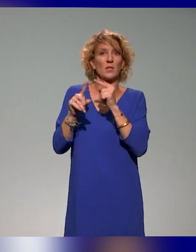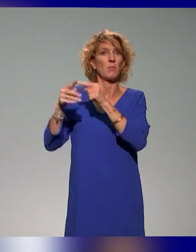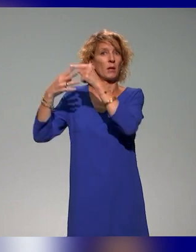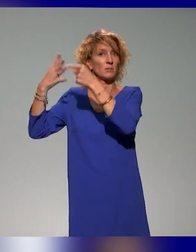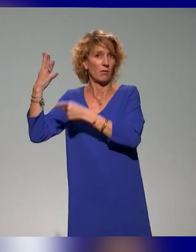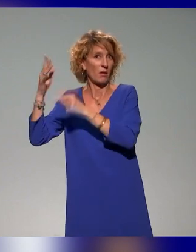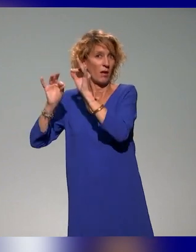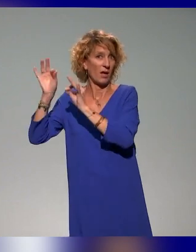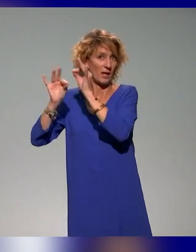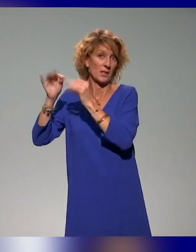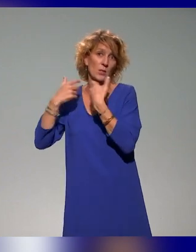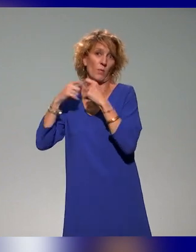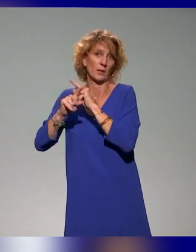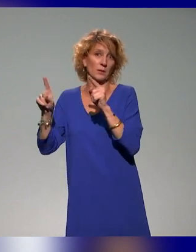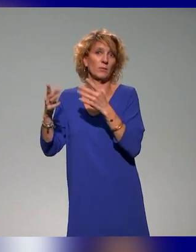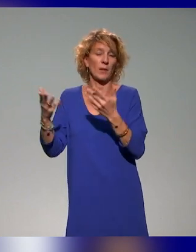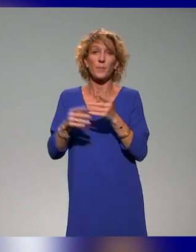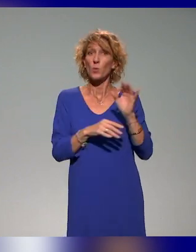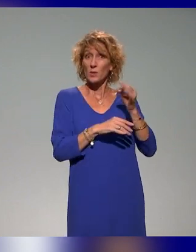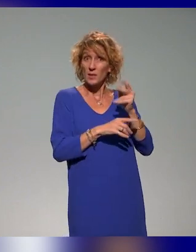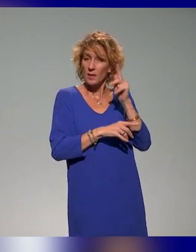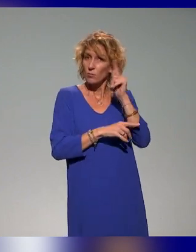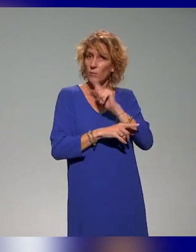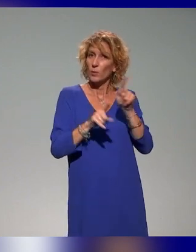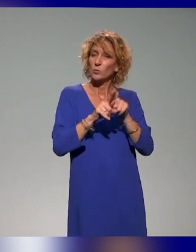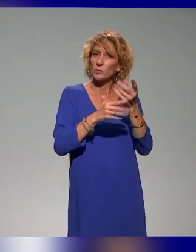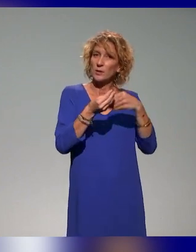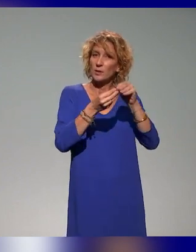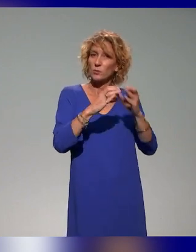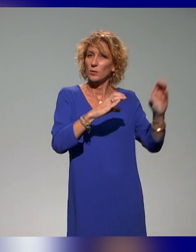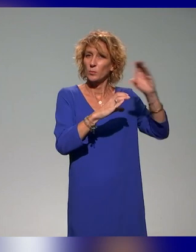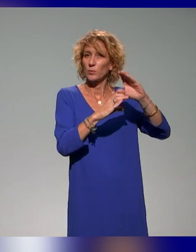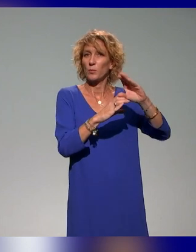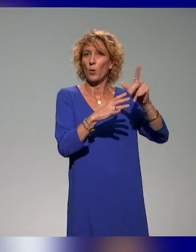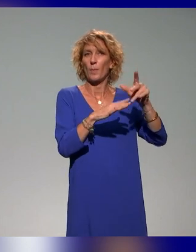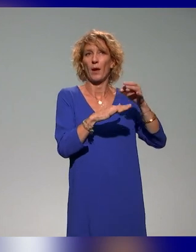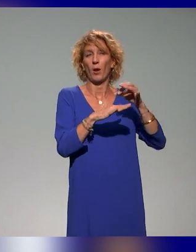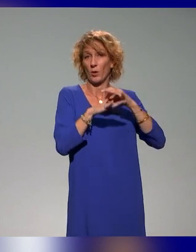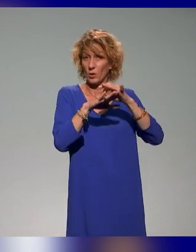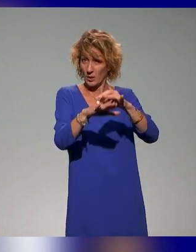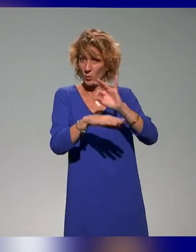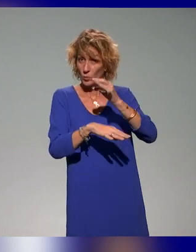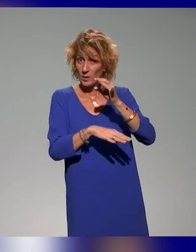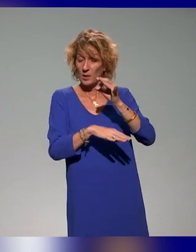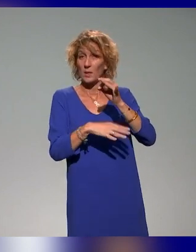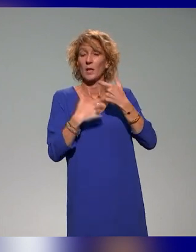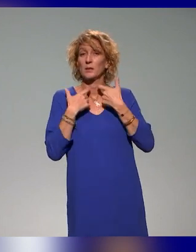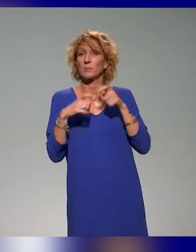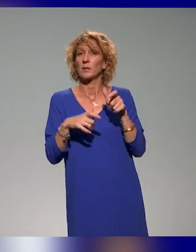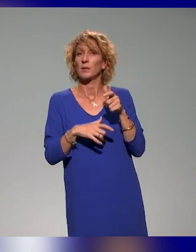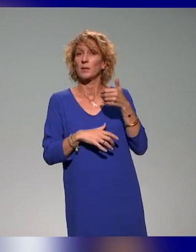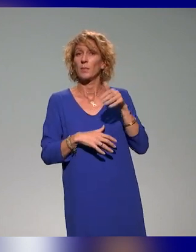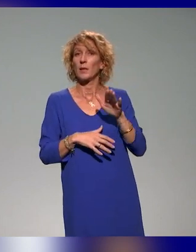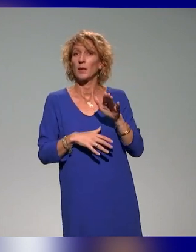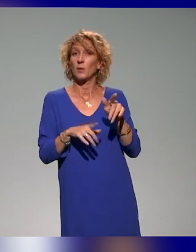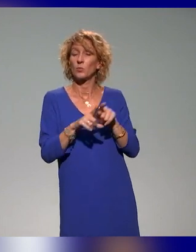Voilà. Oui, puis en complément, on pourrait imaginer plus qu'un guide d'accessibilité,